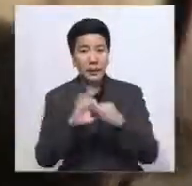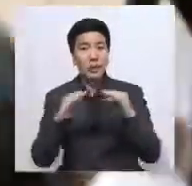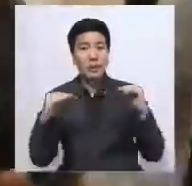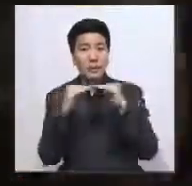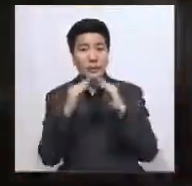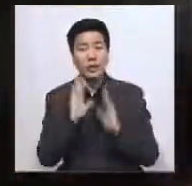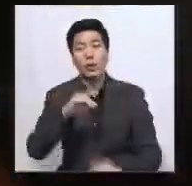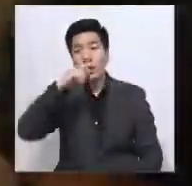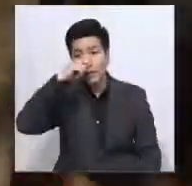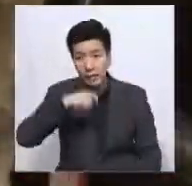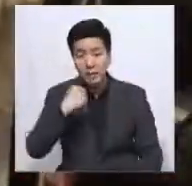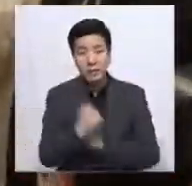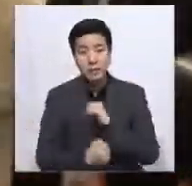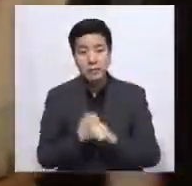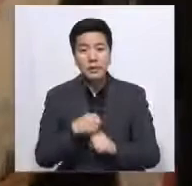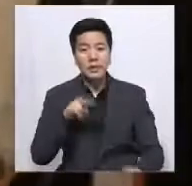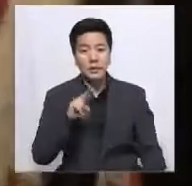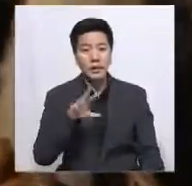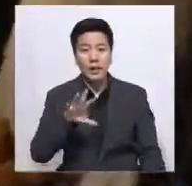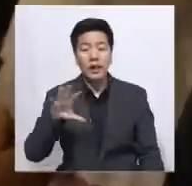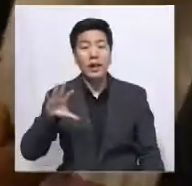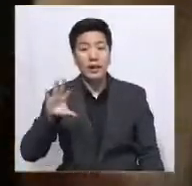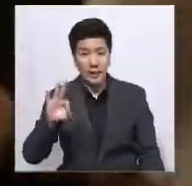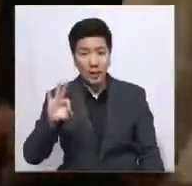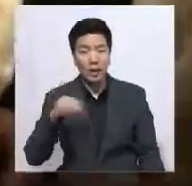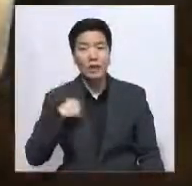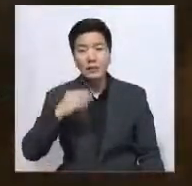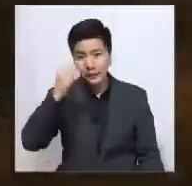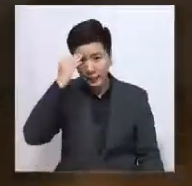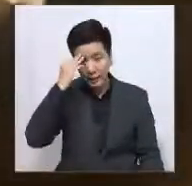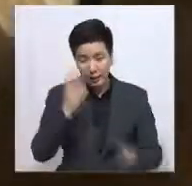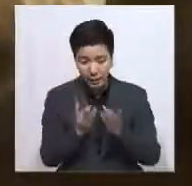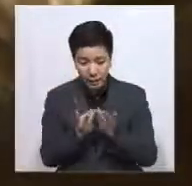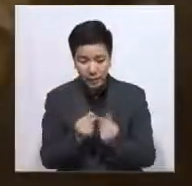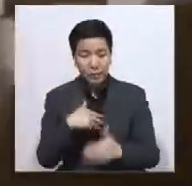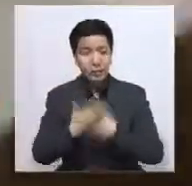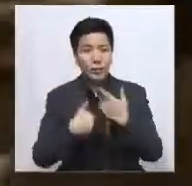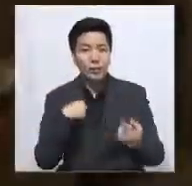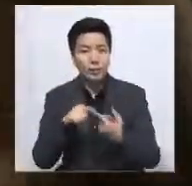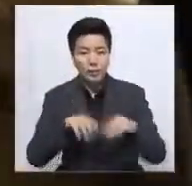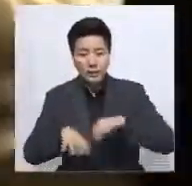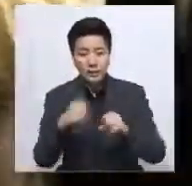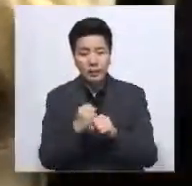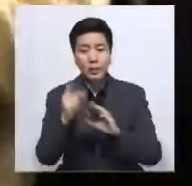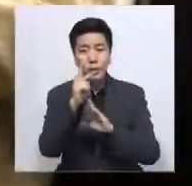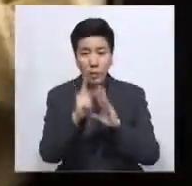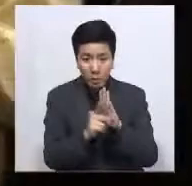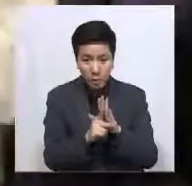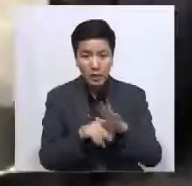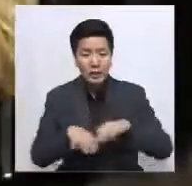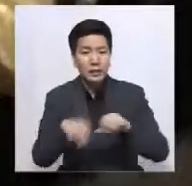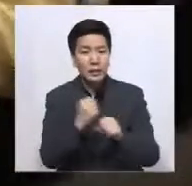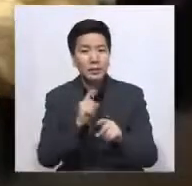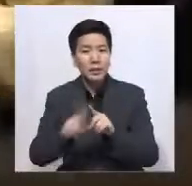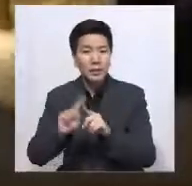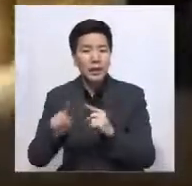ของประเทศไทยประจำปี2559และรับทราบรายงานความคืบหน้าเกี่ยวกับการจัดทำกฎหมายและการดำเนินการโด